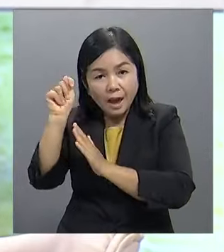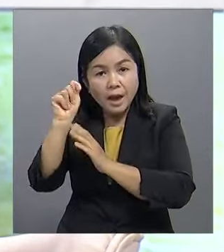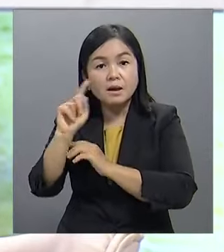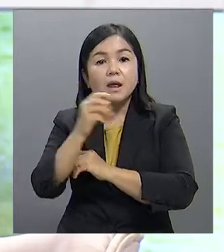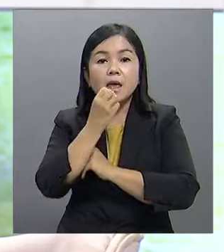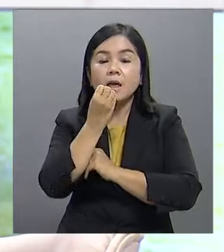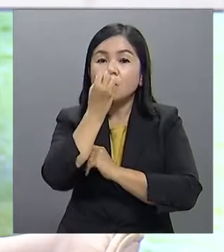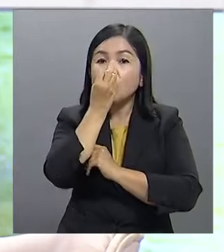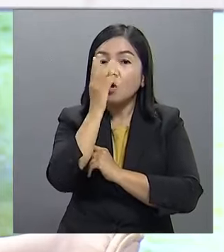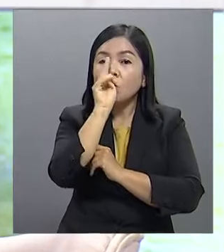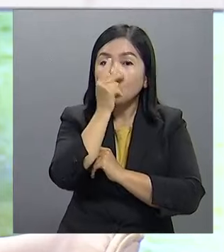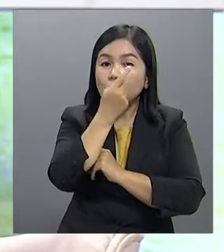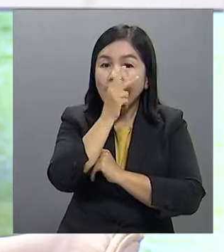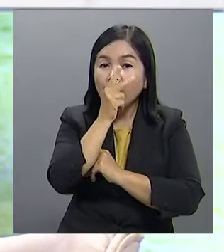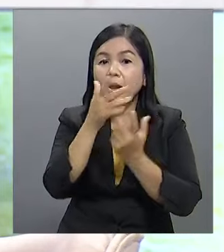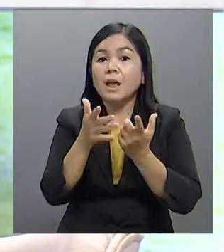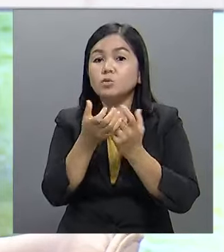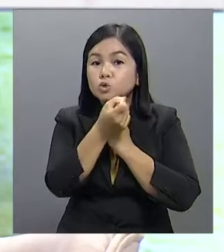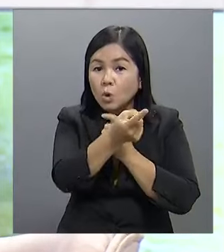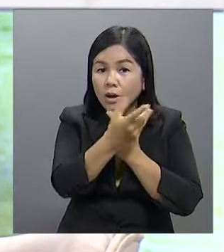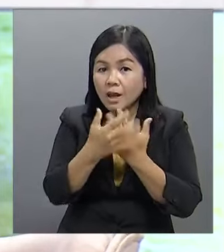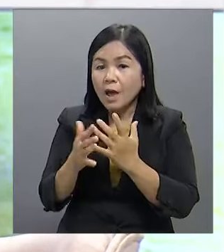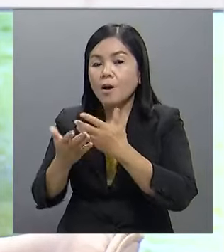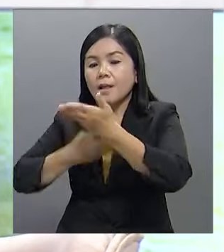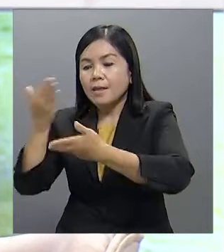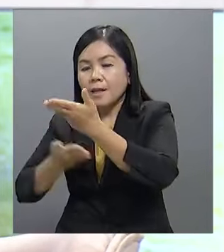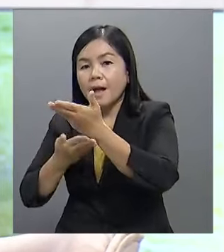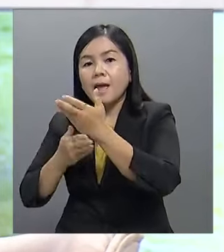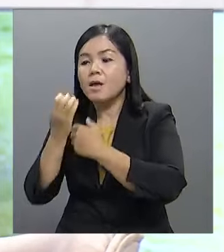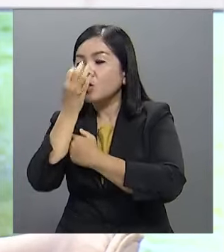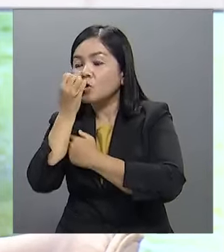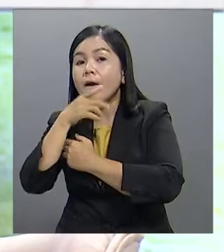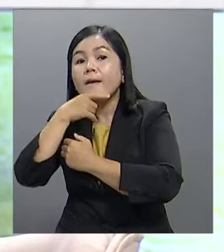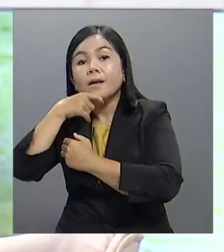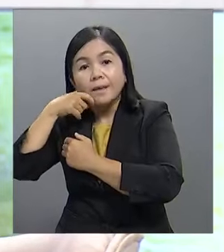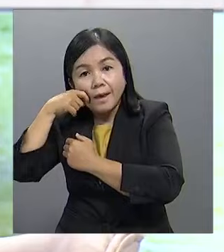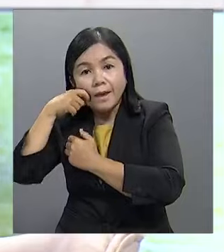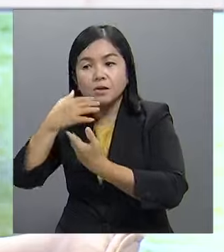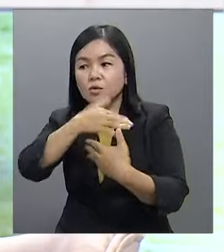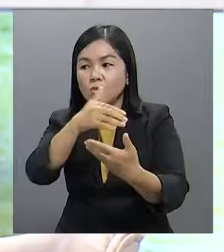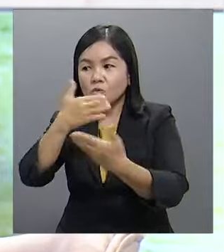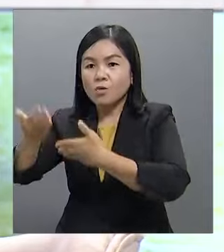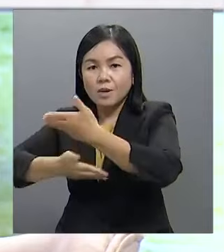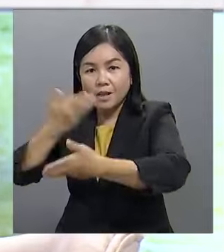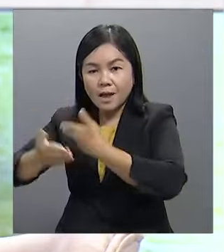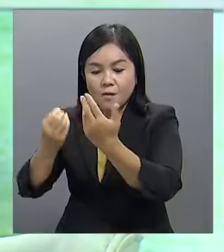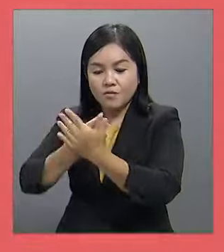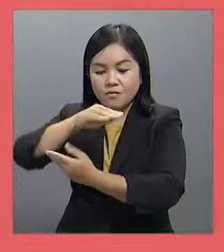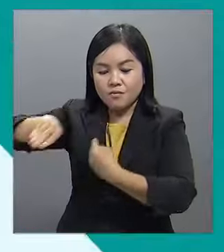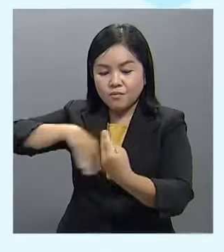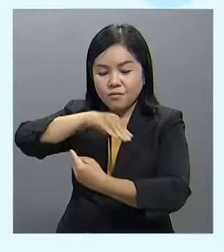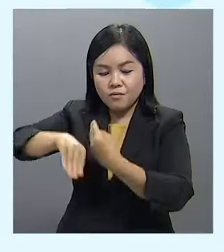เป็นกุหลาบแห้งนะคะที่ส่งขายแล้วก็สร้างรายได้ให้กับชุมชนแห่งนี้อีกด้วยตามน้องกะทิไปเที่ยวด้วยกันเลยค่ะ